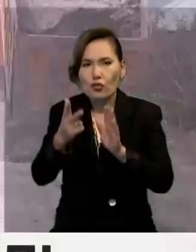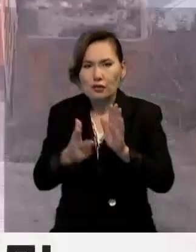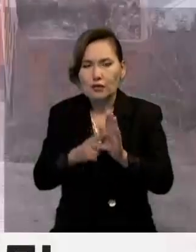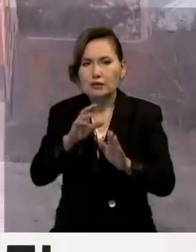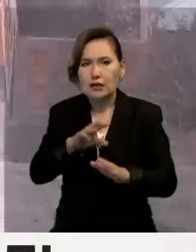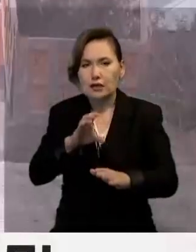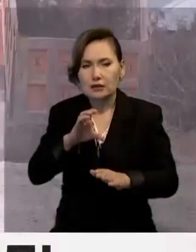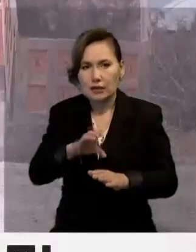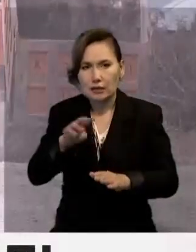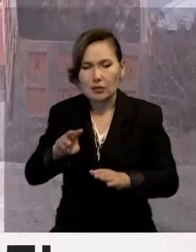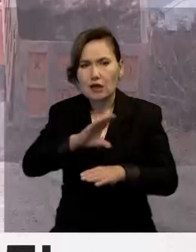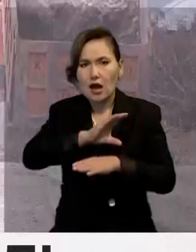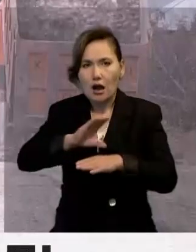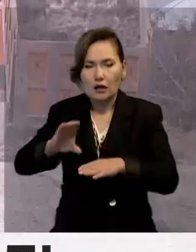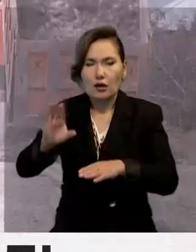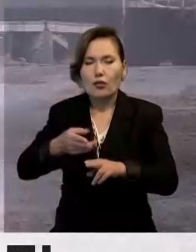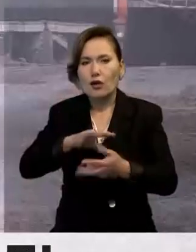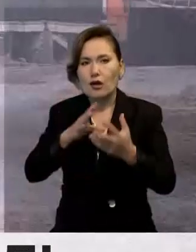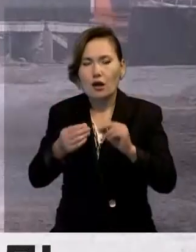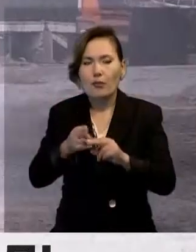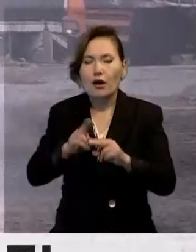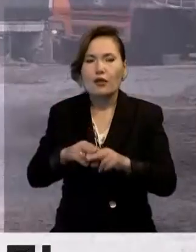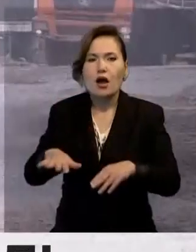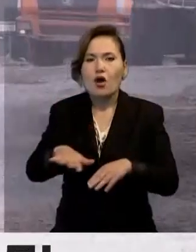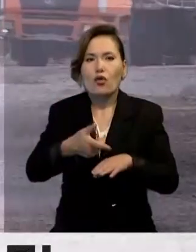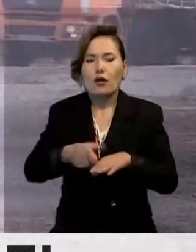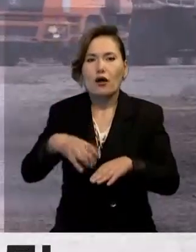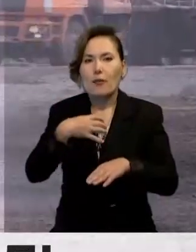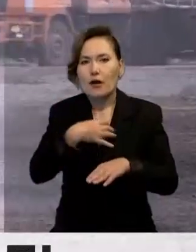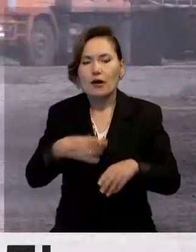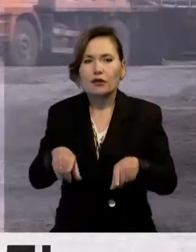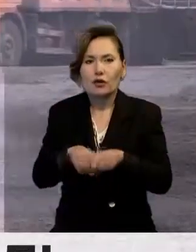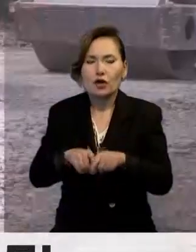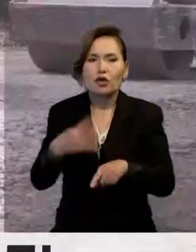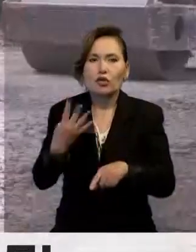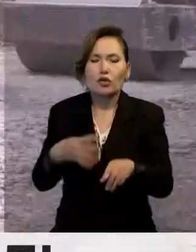болады. Жауапты мамандардың айтуынша, бұдан бөлек биыл аудандық маңызы бар жолдарға қатысты тағы да